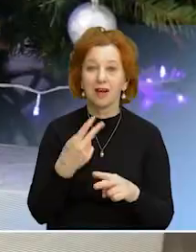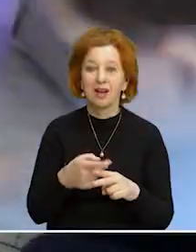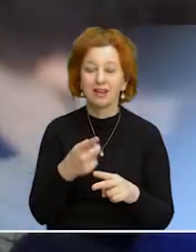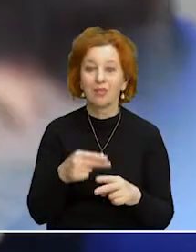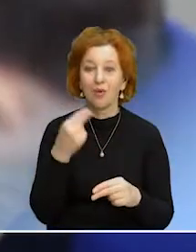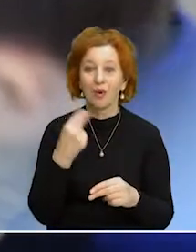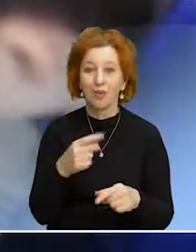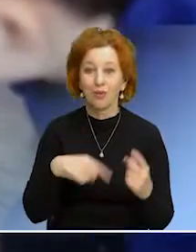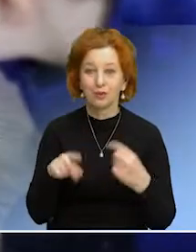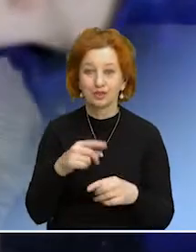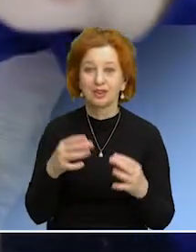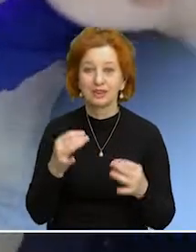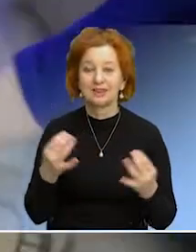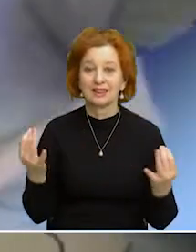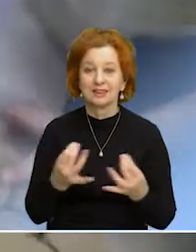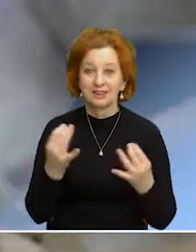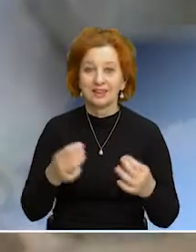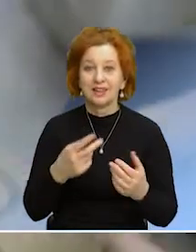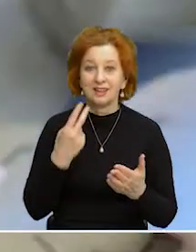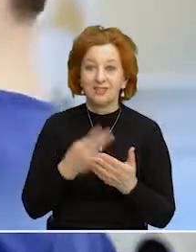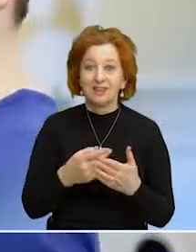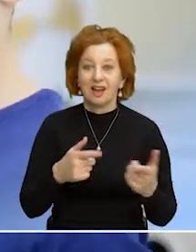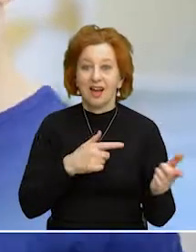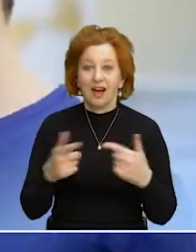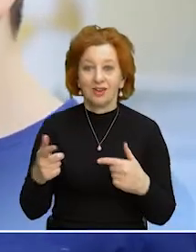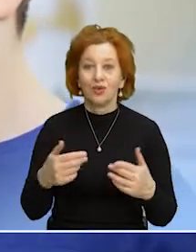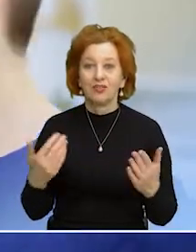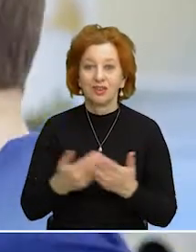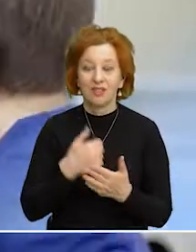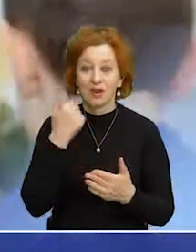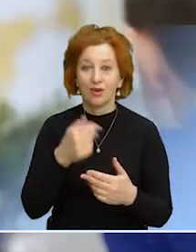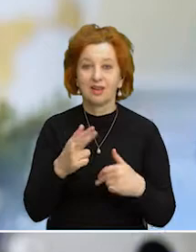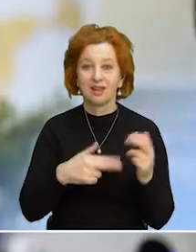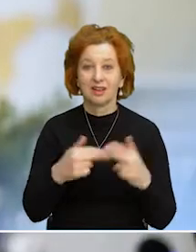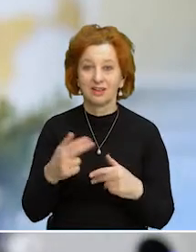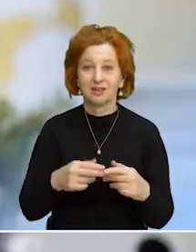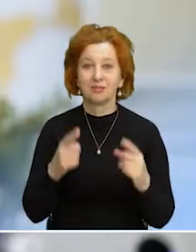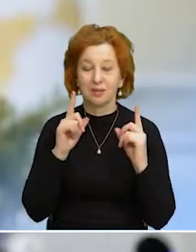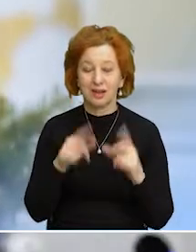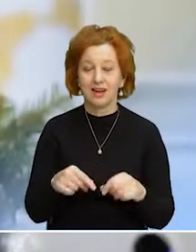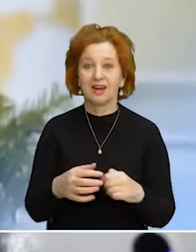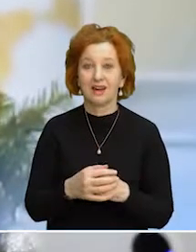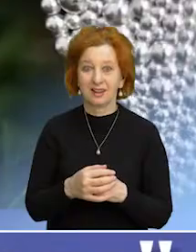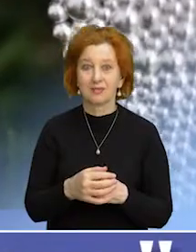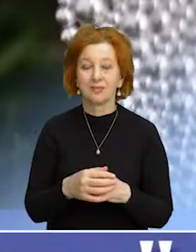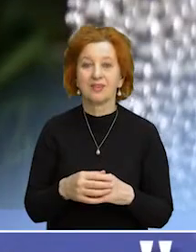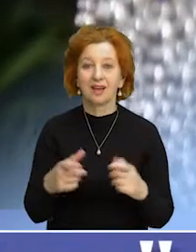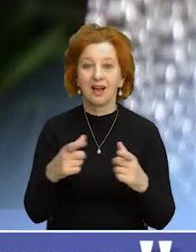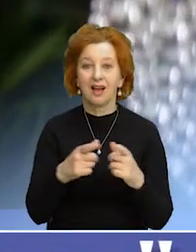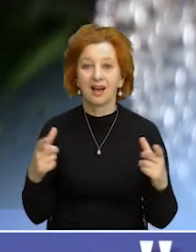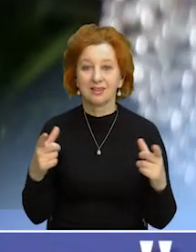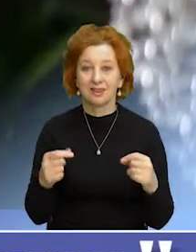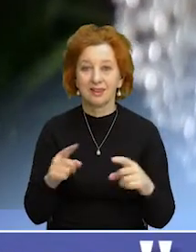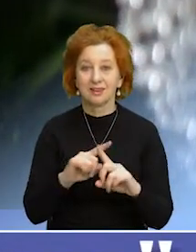Именно поэтому мы спешим к вам с тремя интересными идеями. Готовы к порции новогоднего настроения? Поехали!